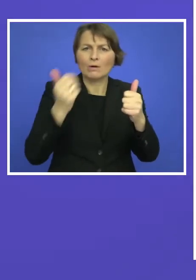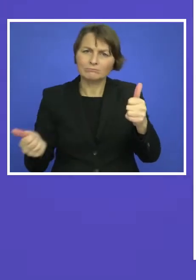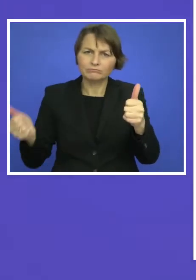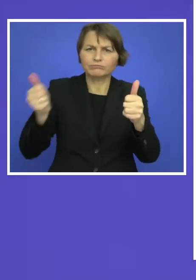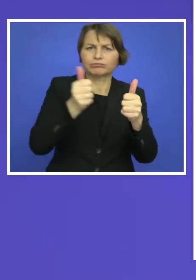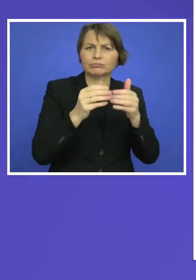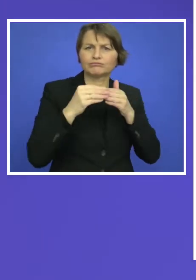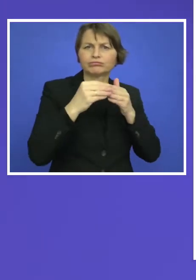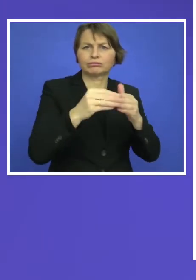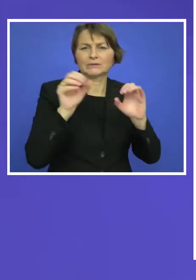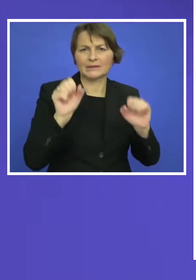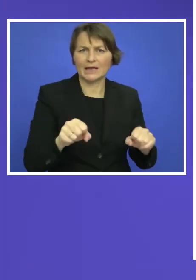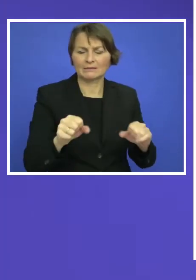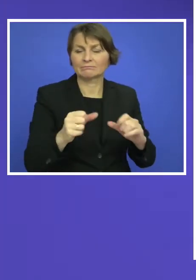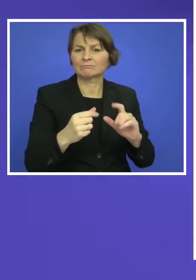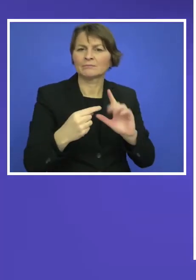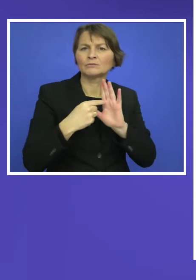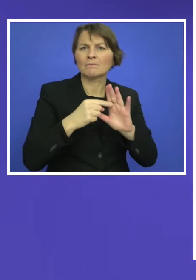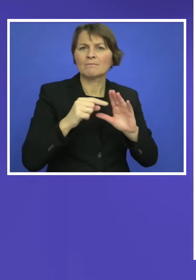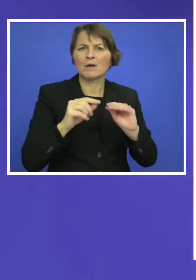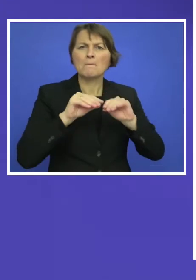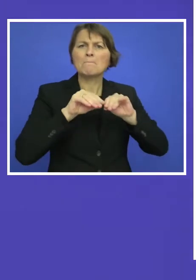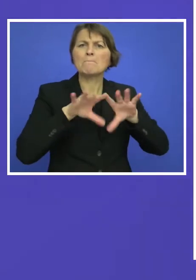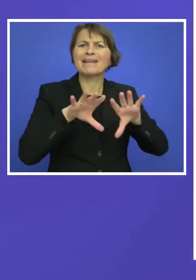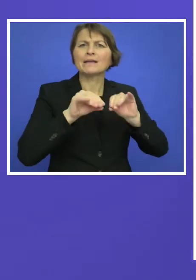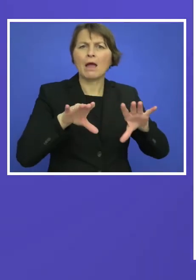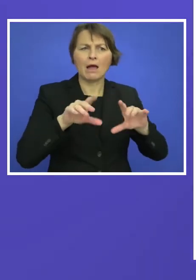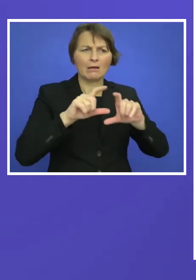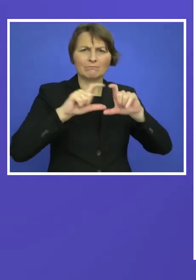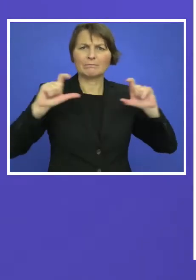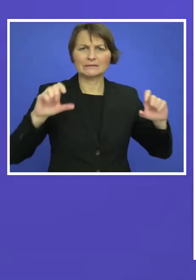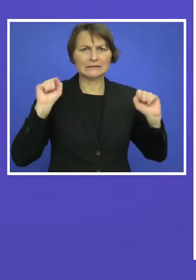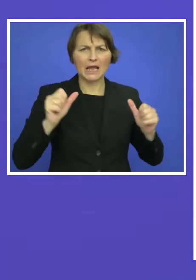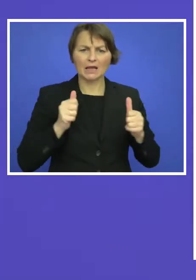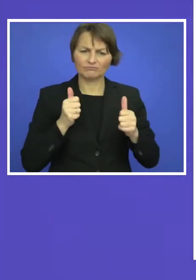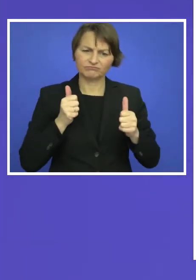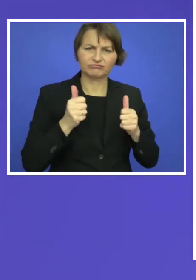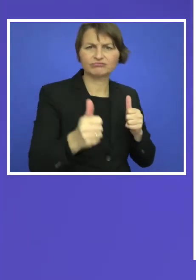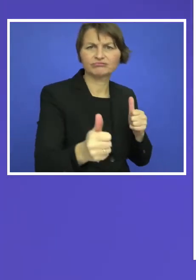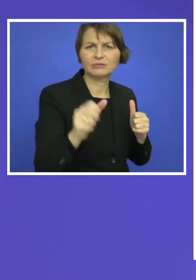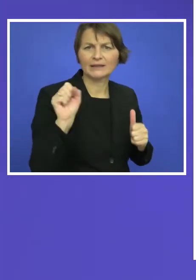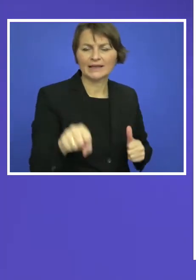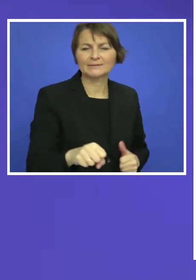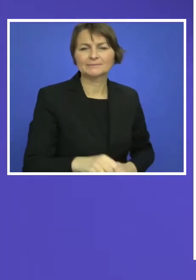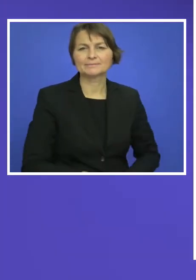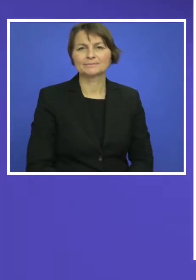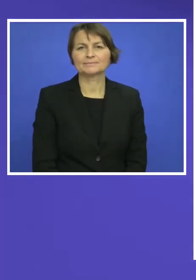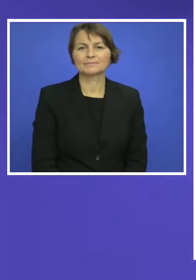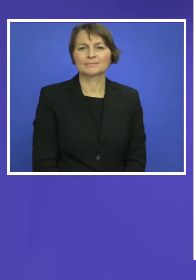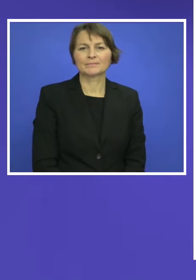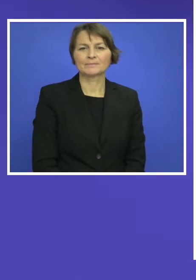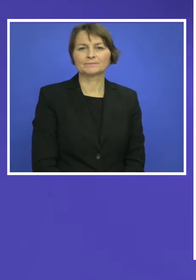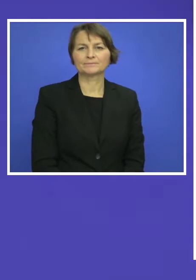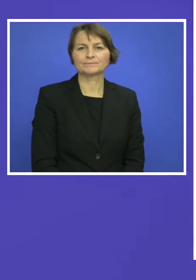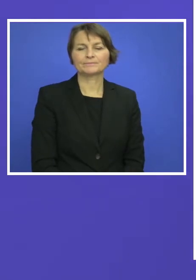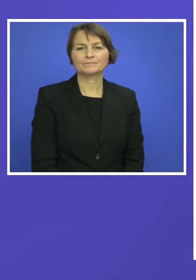السياسه الاعلاميه المبنيه في هذه المؤسسه الاعلاميه، وبالتالي هي من نفسها تقدر يكون في تبادل بقى افكار وتبادل زيارات ما بينها وبين